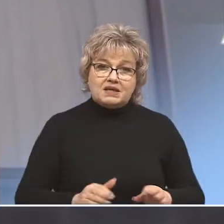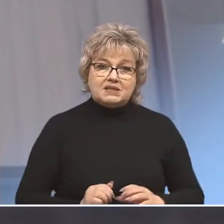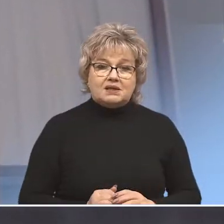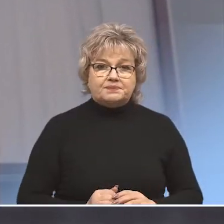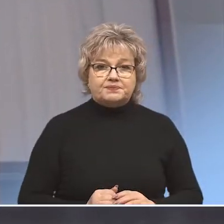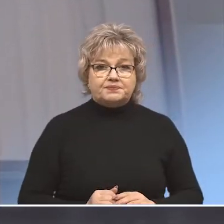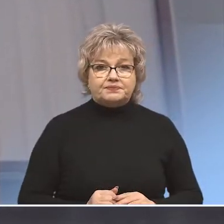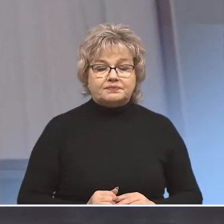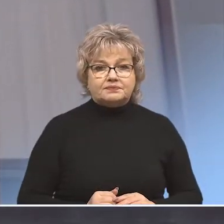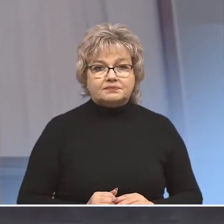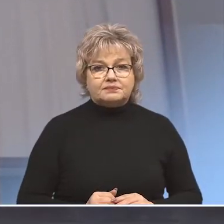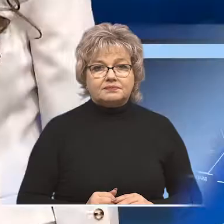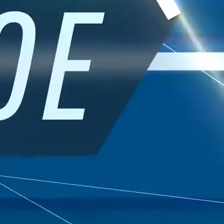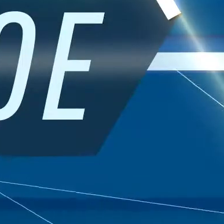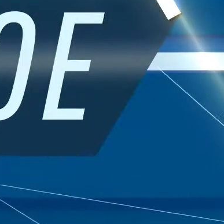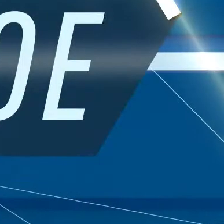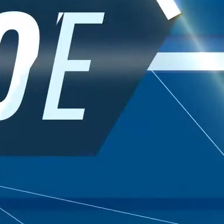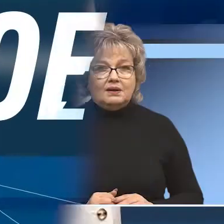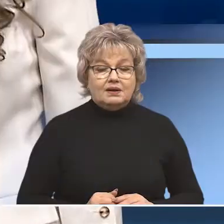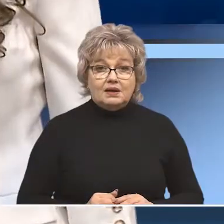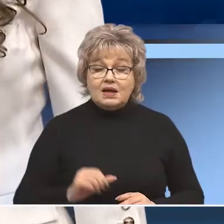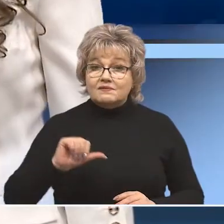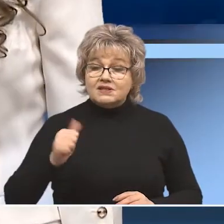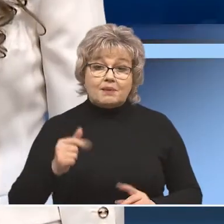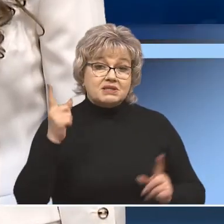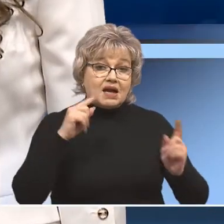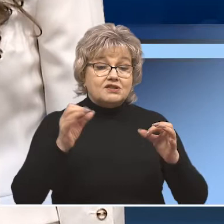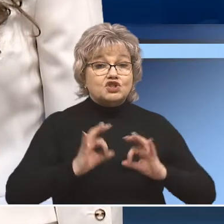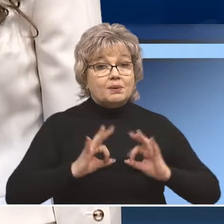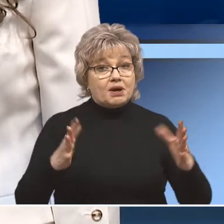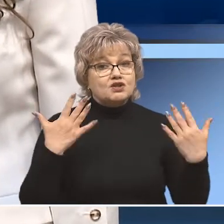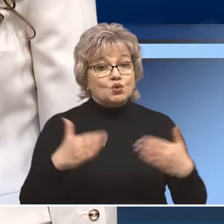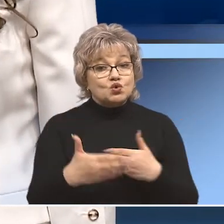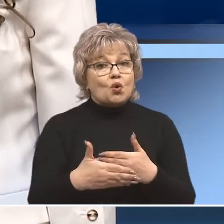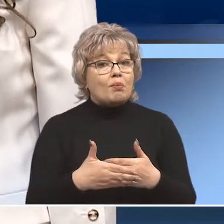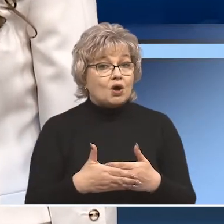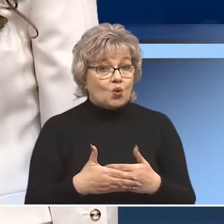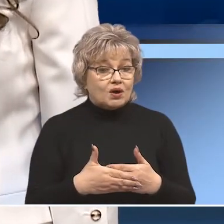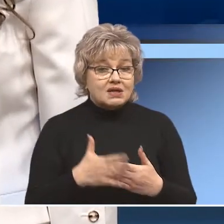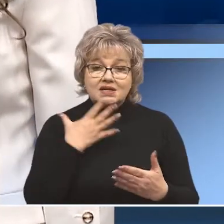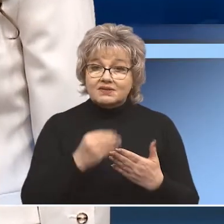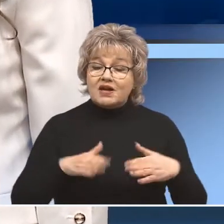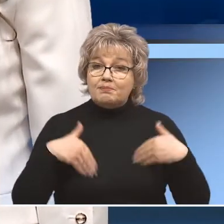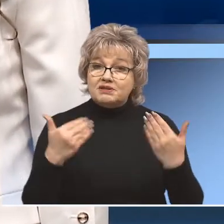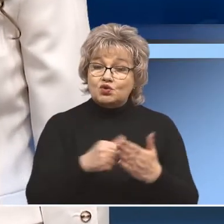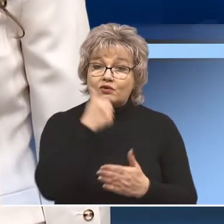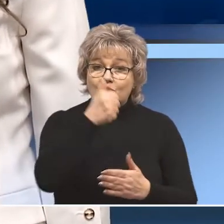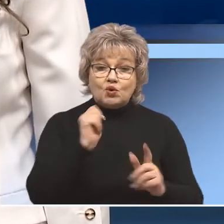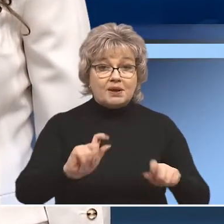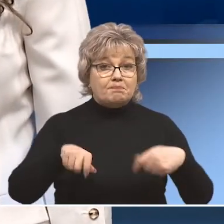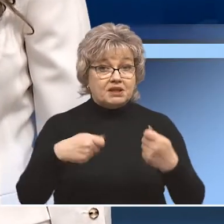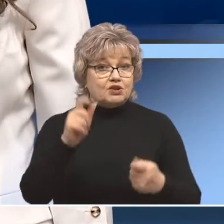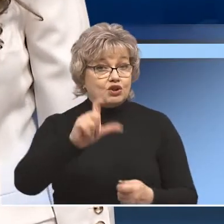специально для программы «Время местное». Самый сказочный праздник уже у порога. Свои поздравления с Новым